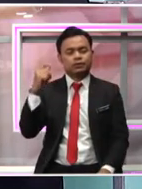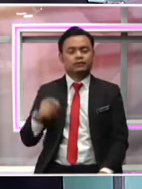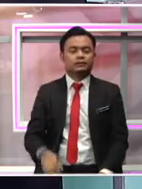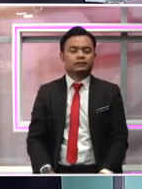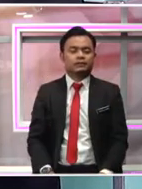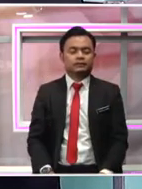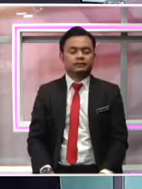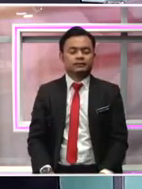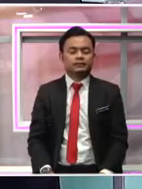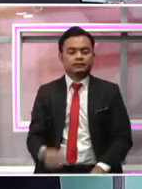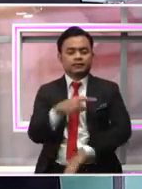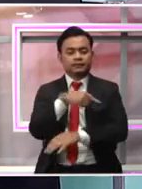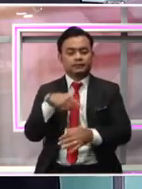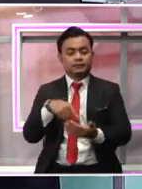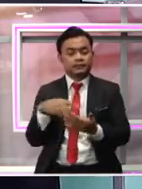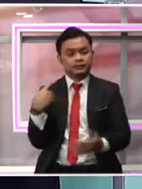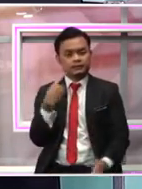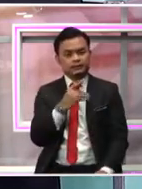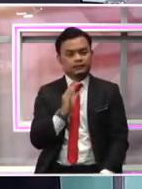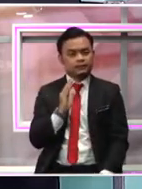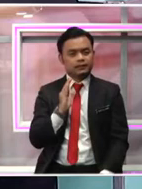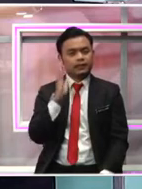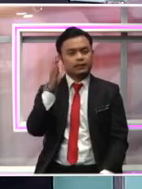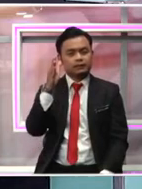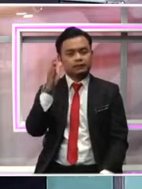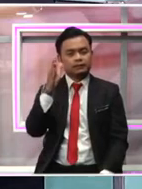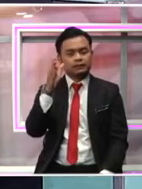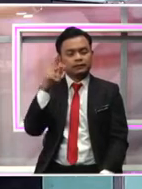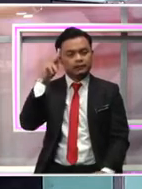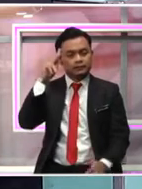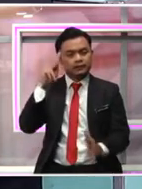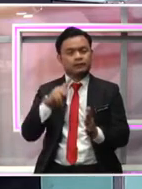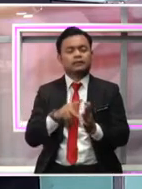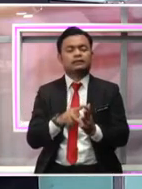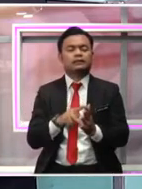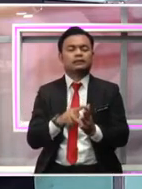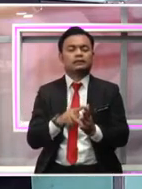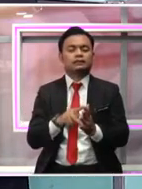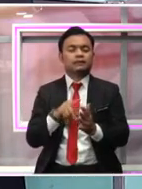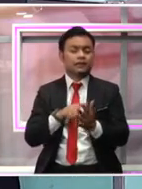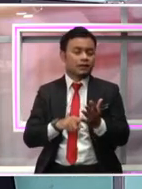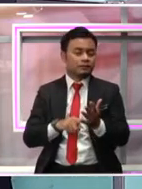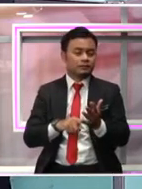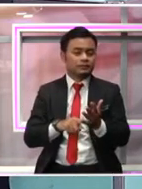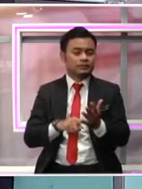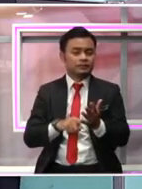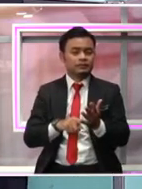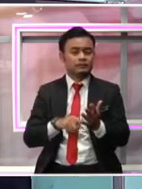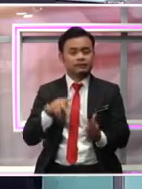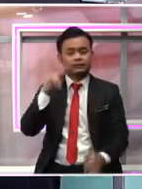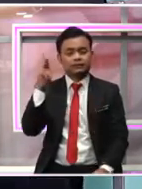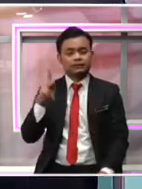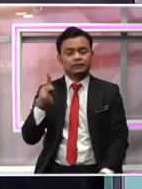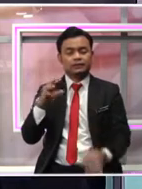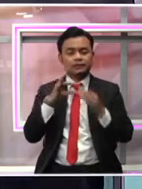Kita paham sedikit dalam yang mana kita enak kenal pasti gitu nak kena faham Apakah yang dikatakan ayat tunggal